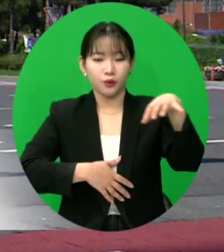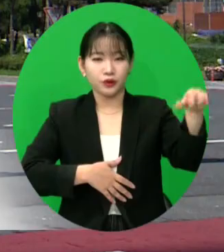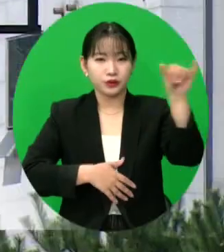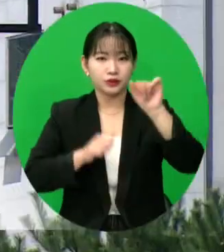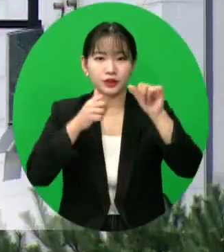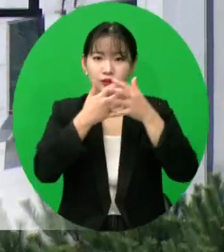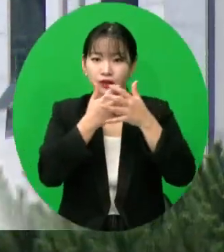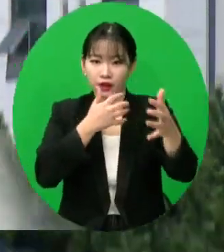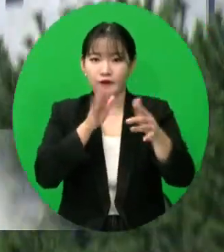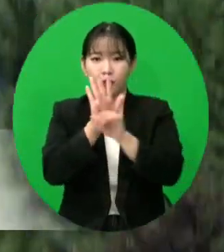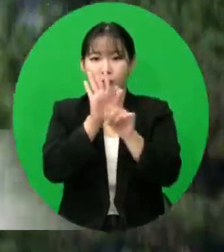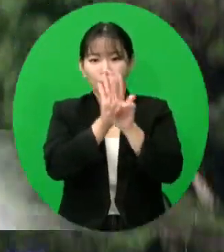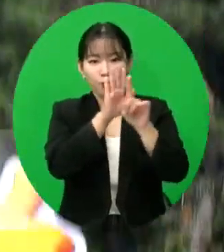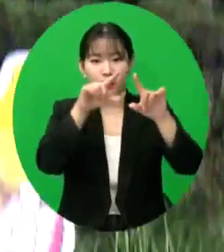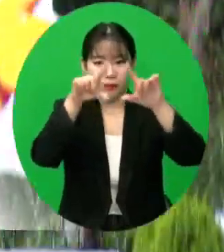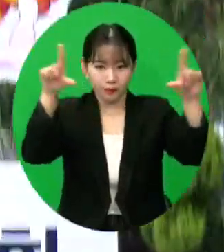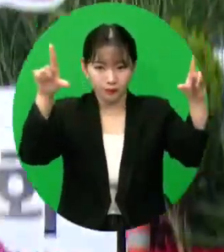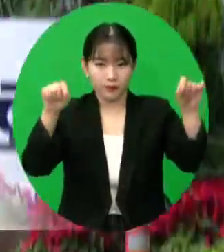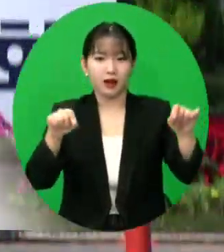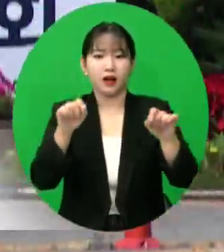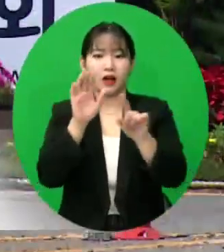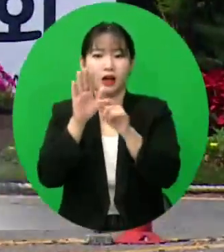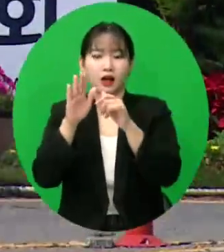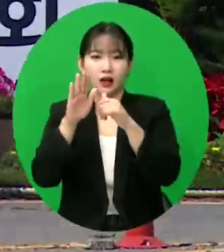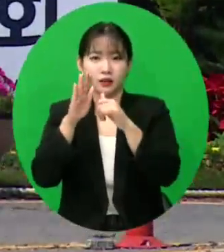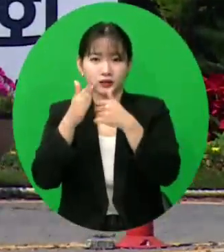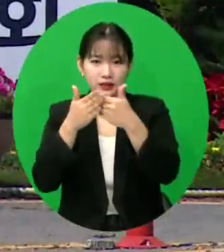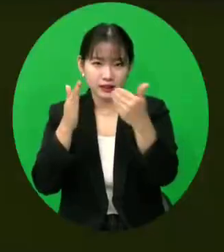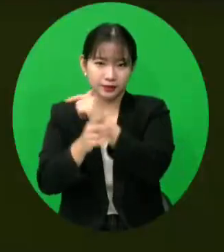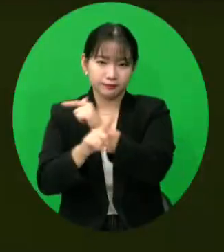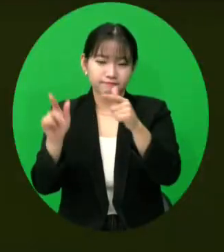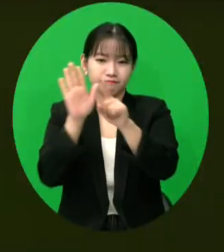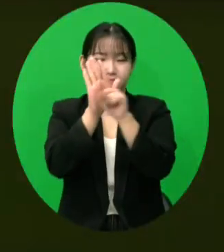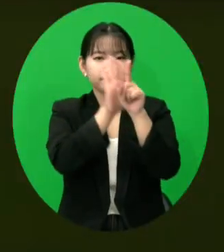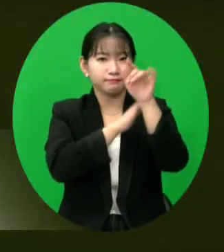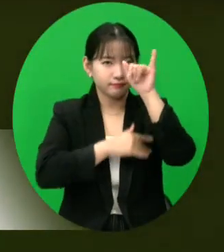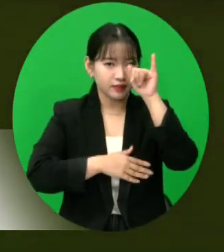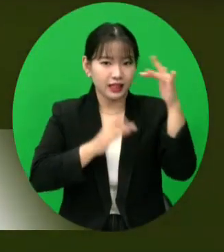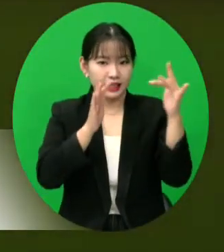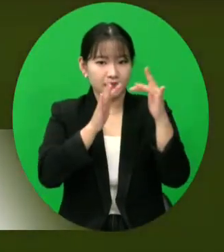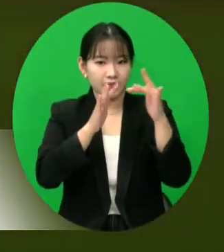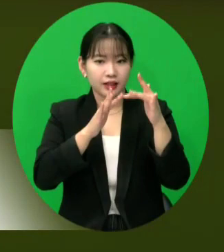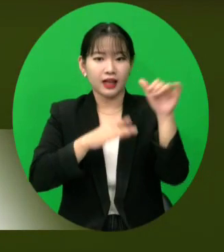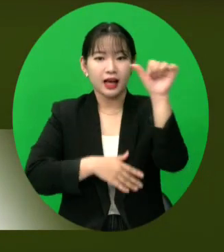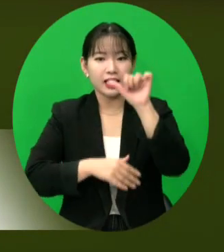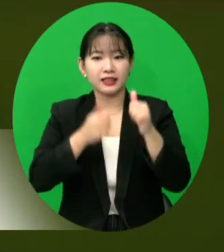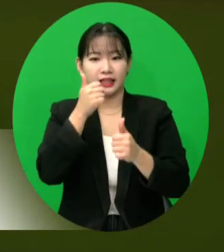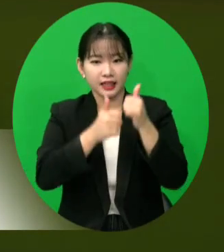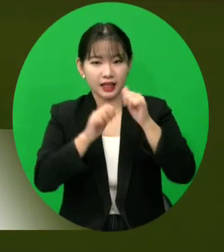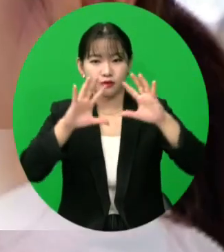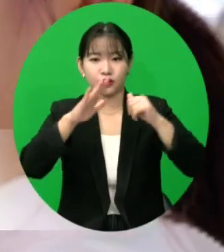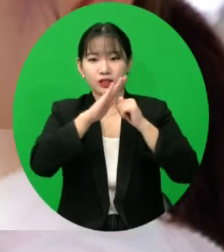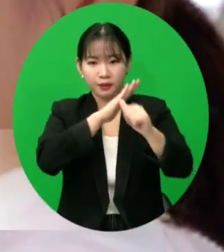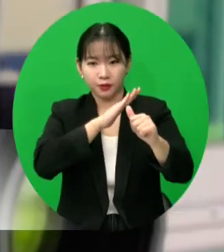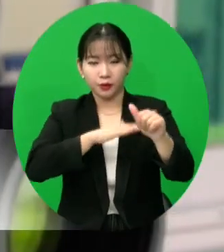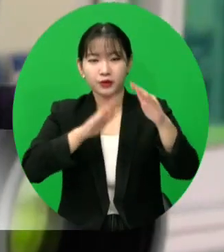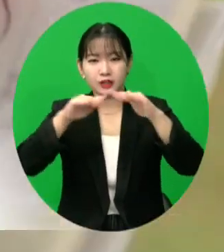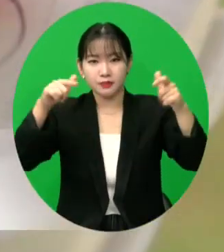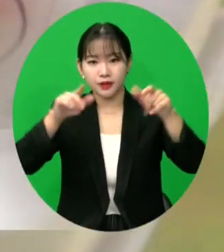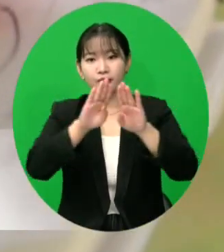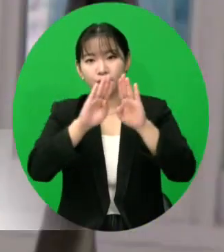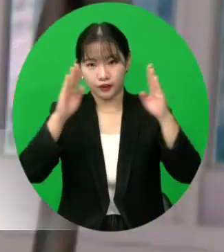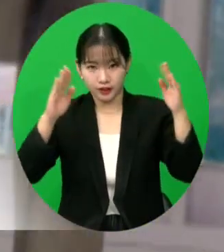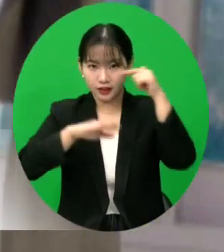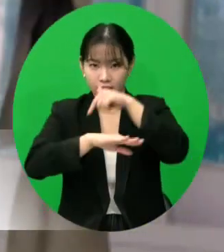전국체전을 알리는 현수막과 상징물이 내걸렸습니다 온라인에서도 아시안게임 국가대표들이 전남에서